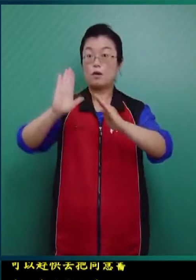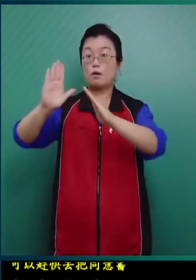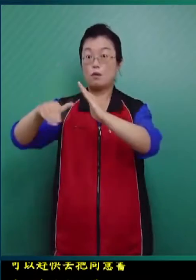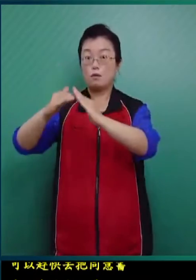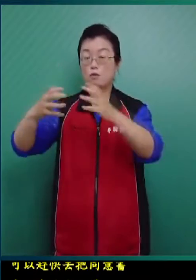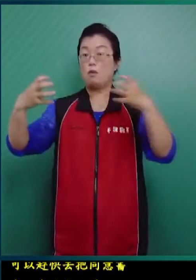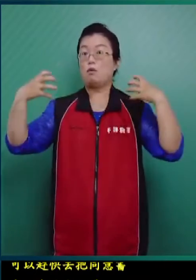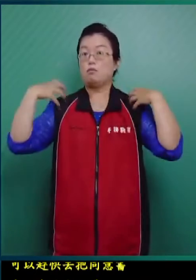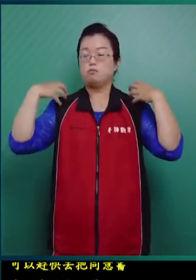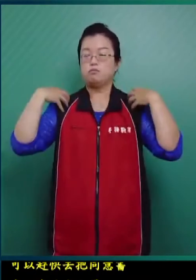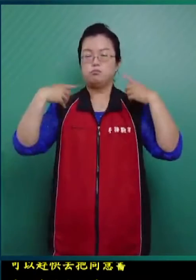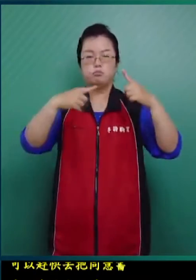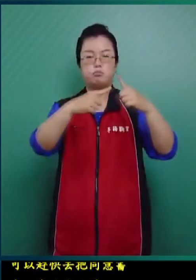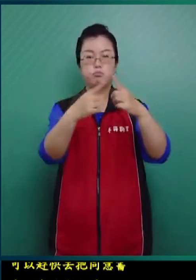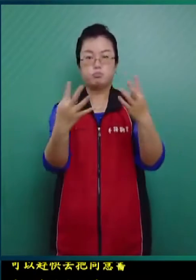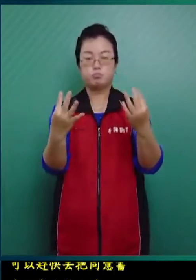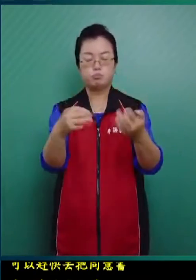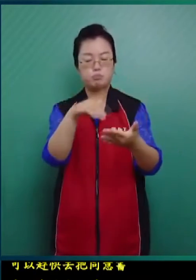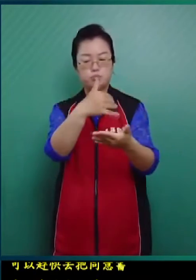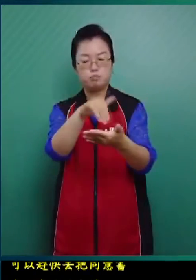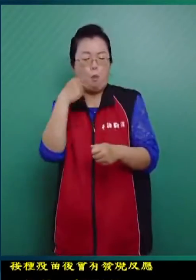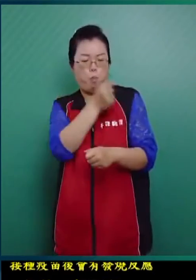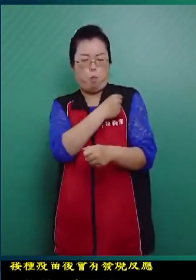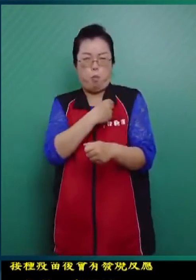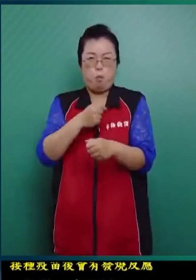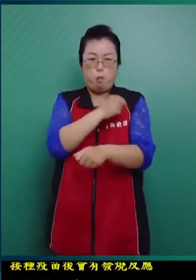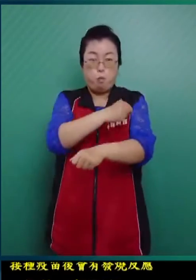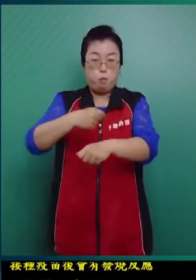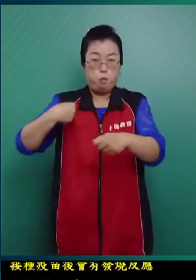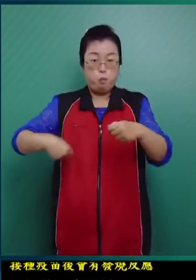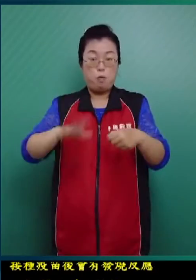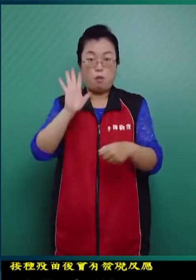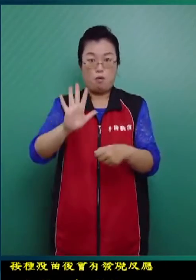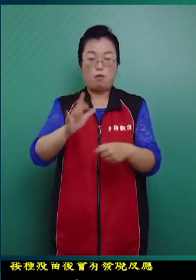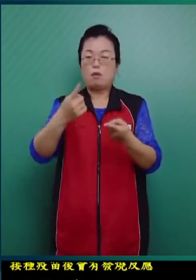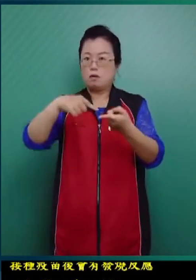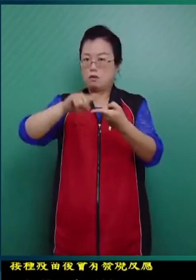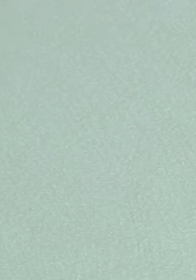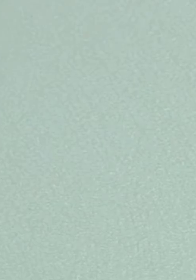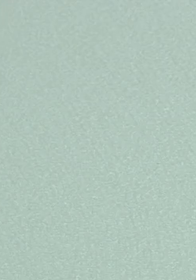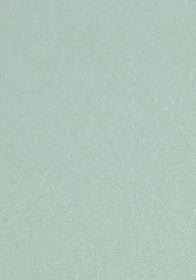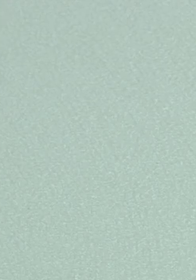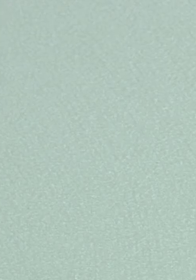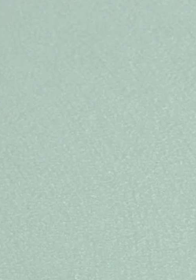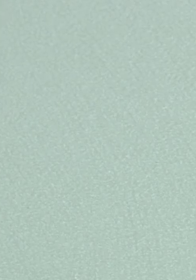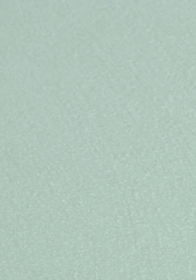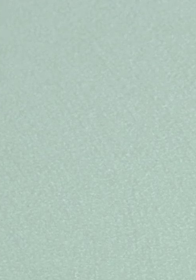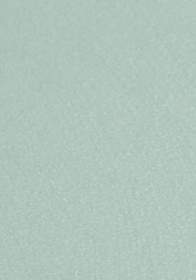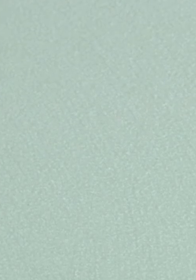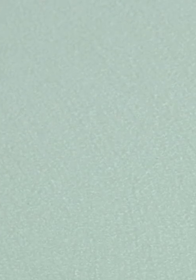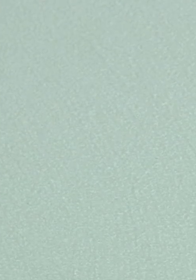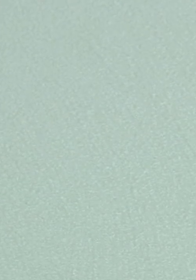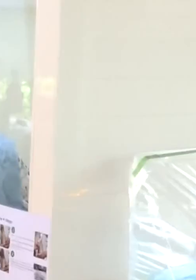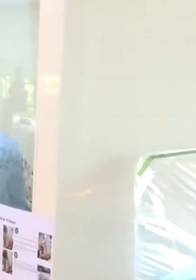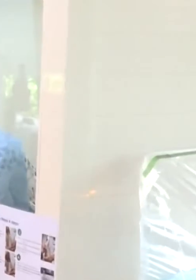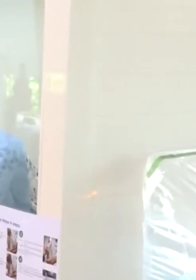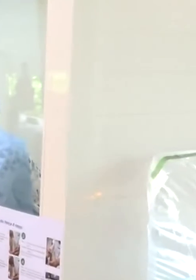来进行这个施打。 卫生局提醒，如果回来台南的民众使用快筛后